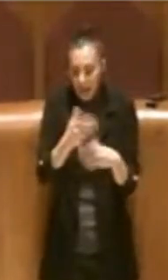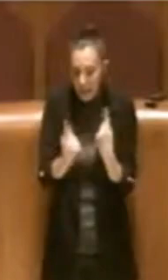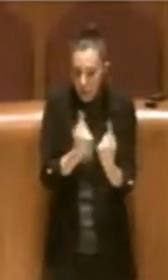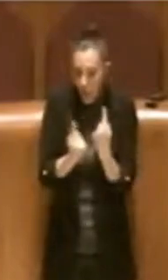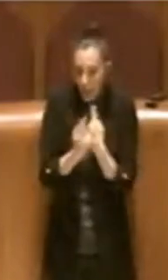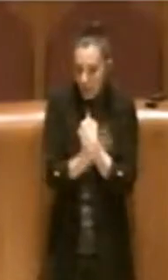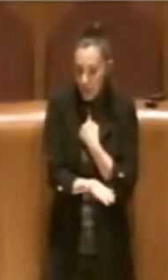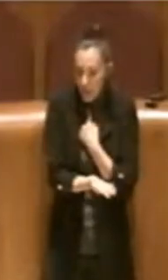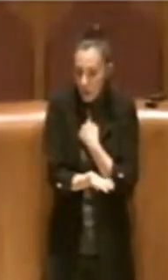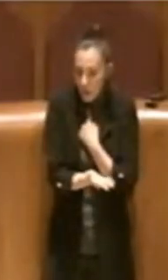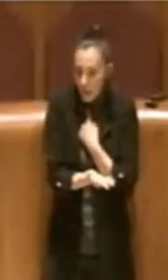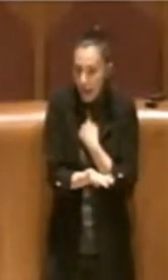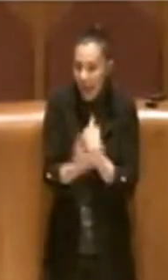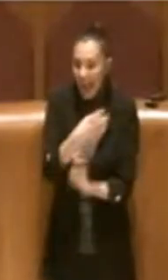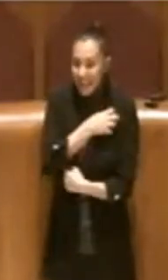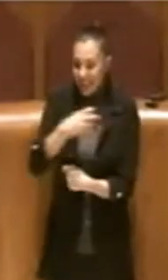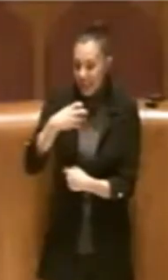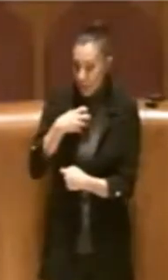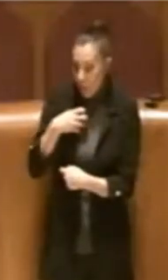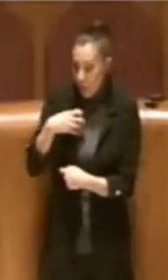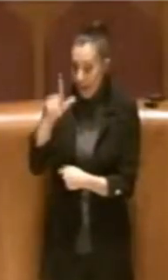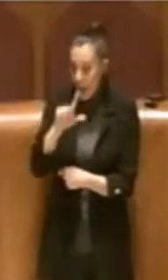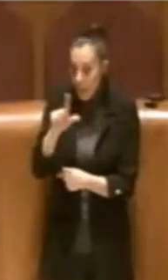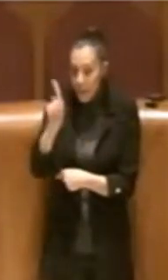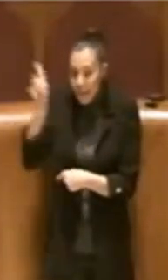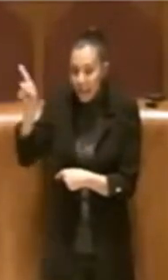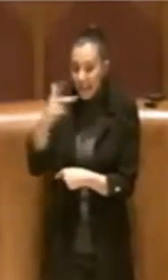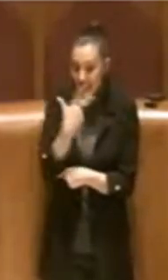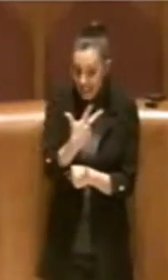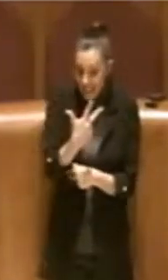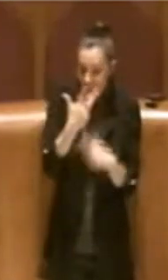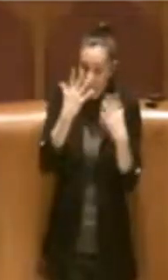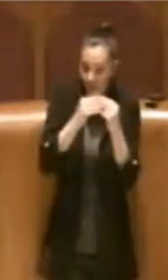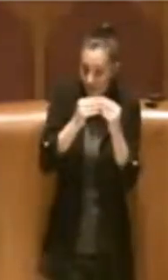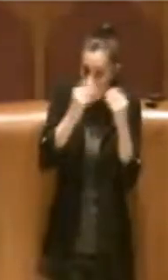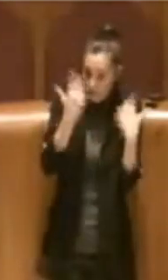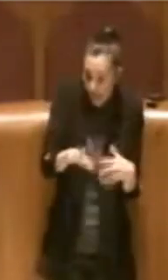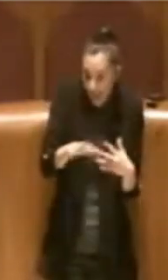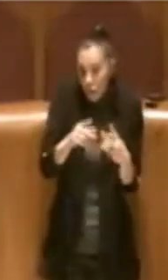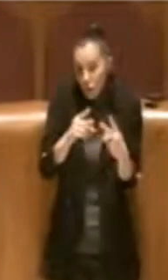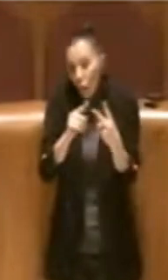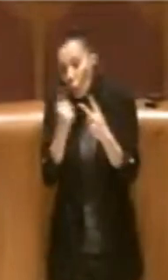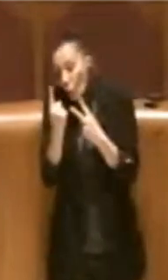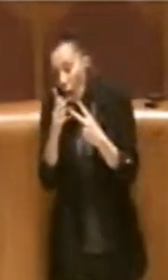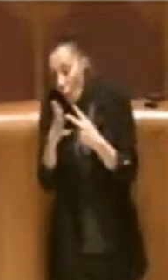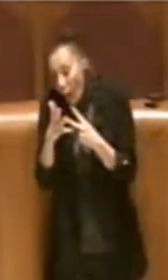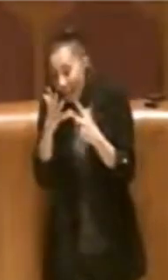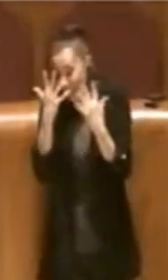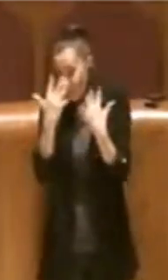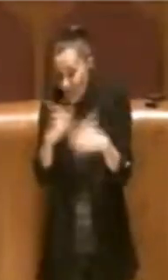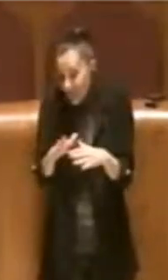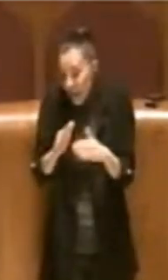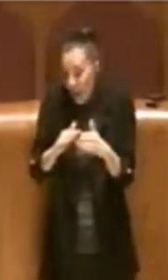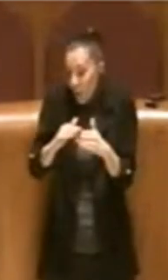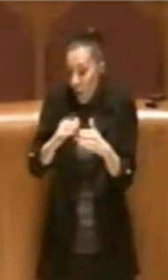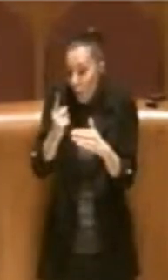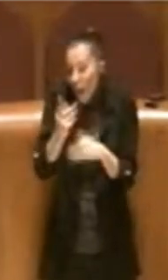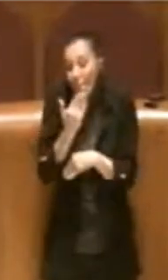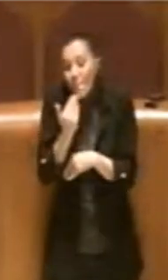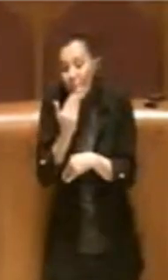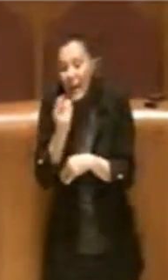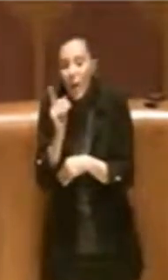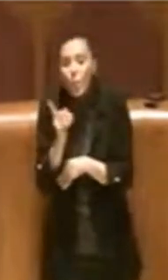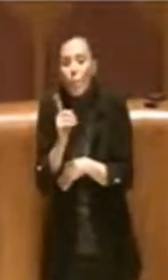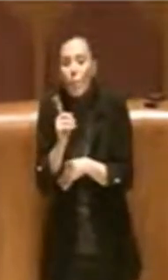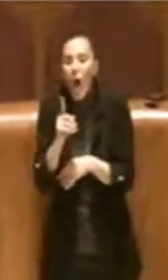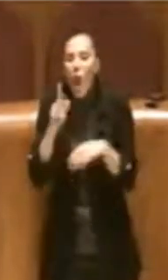Lemmetti, 3 cose l'abbiamo fatte, due, una quasi finita, quella che rimane fuori sono forse